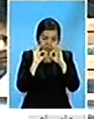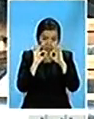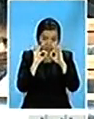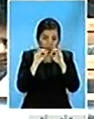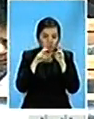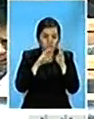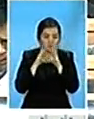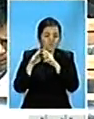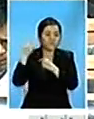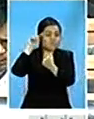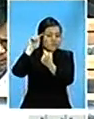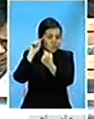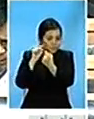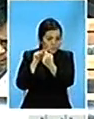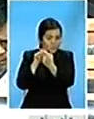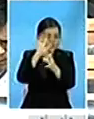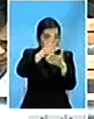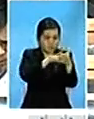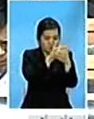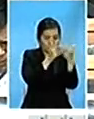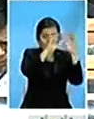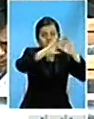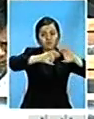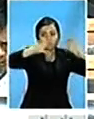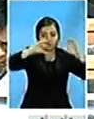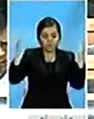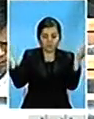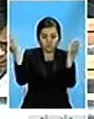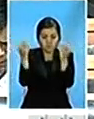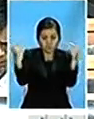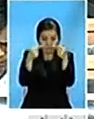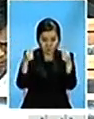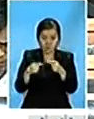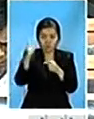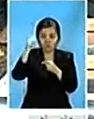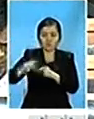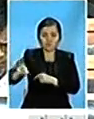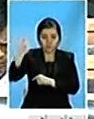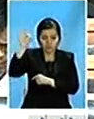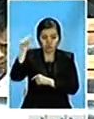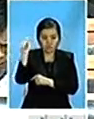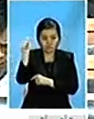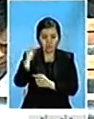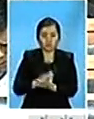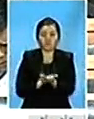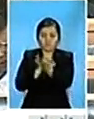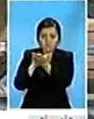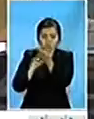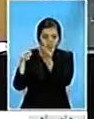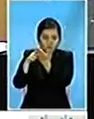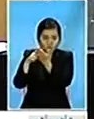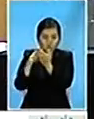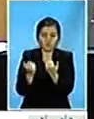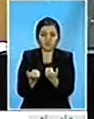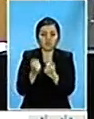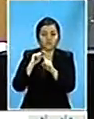นวคิดที่ตรงกับแผนแม่บทของรัฐบาลมากที่สุด คือขอโทษท่านดร.สามารถนะร